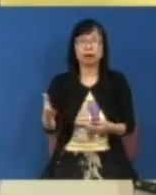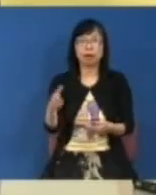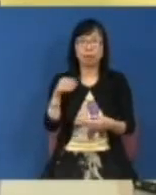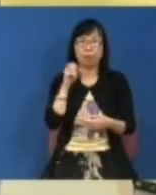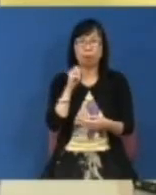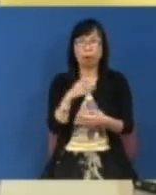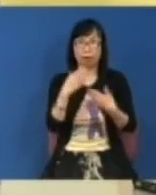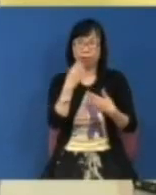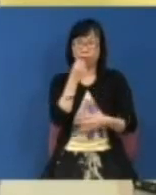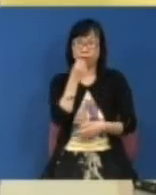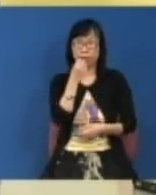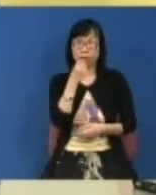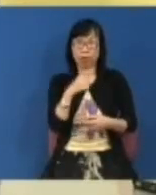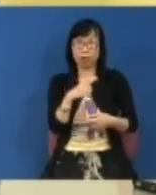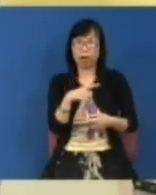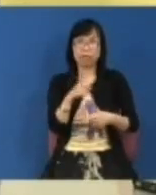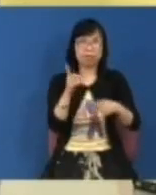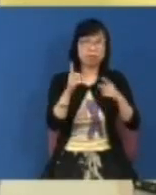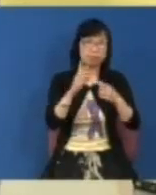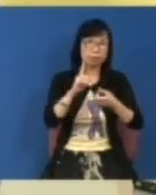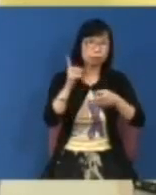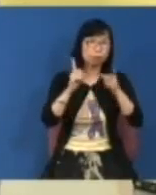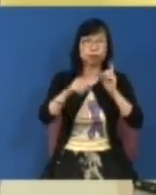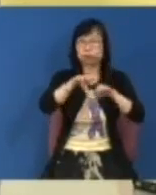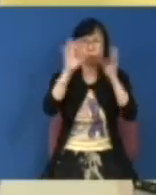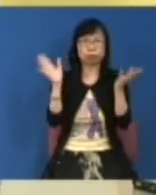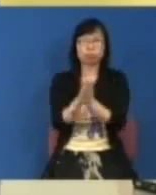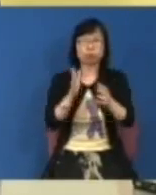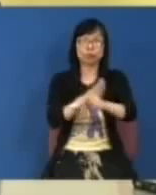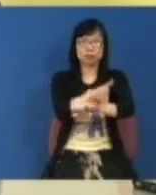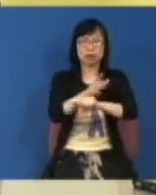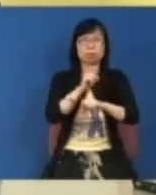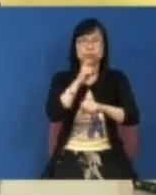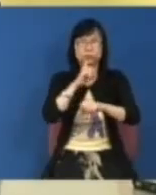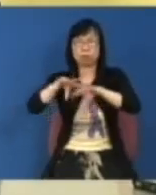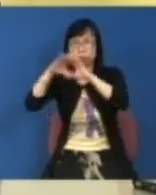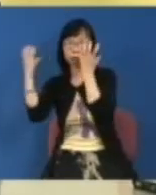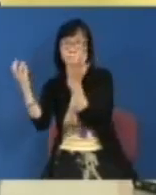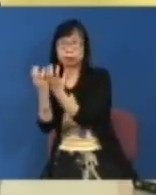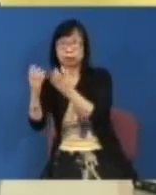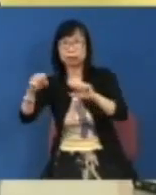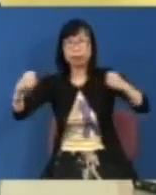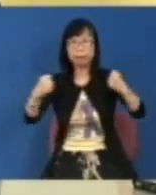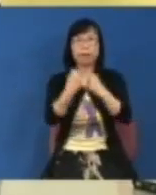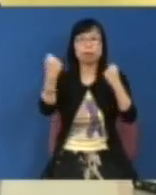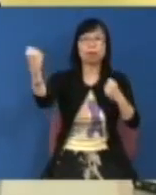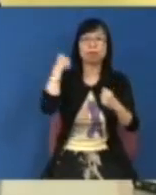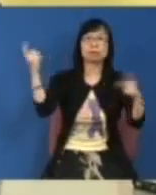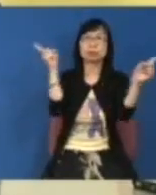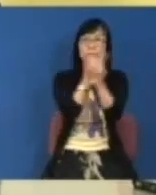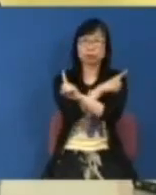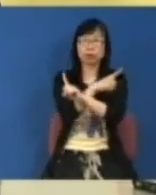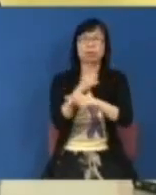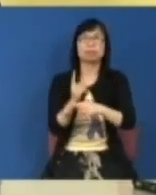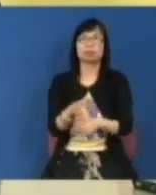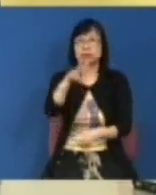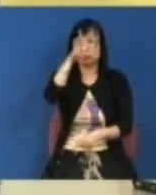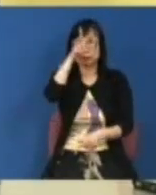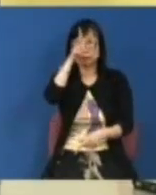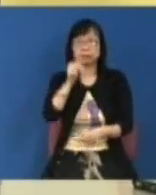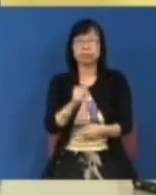喺任何嘅社會裏面咧，都有一啲有組織嘅暴力啦，即係代表政府嘅所謂國家機器都解釋